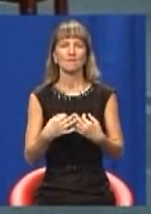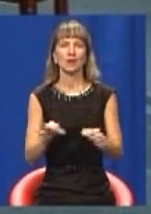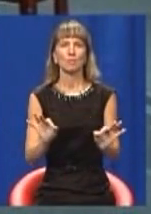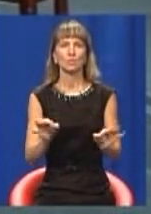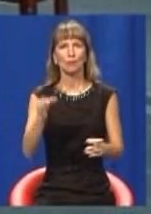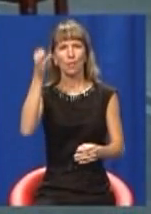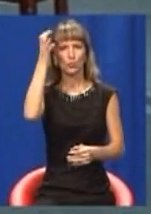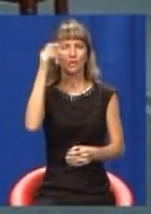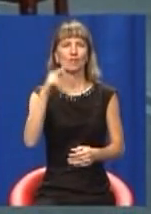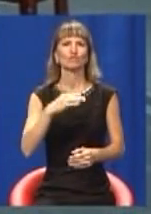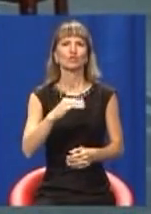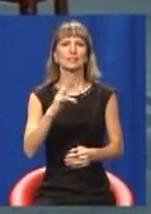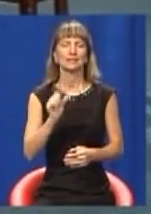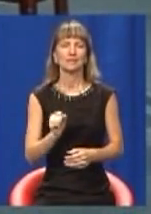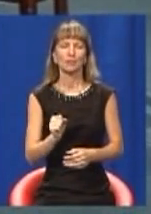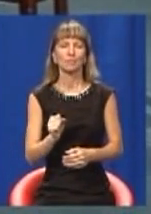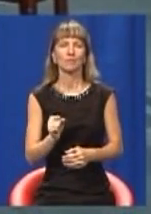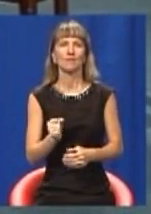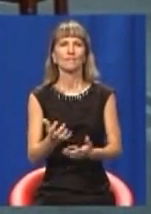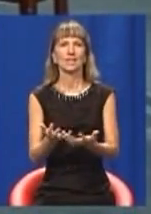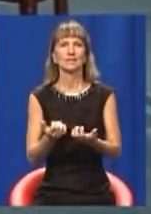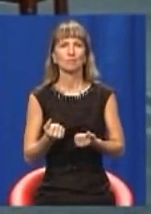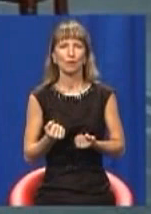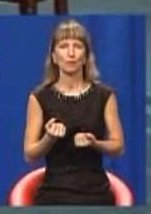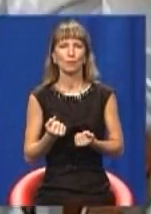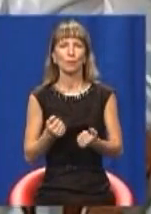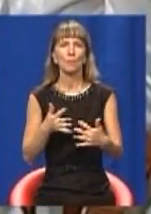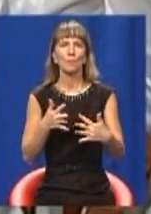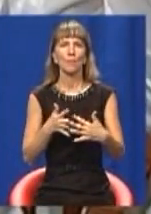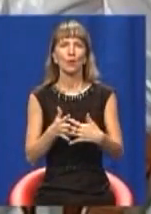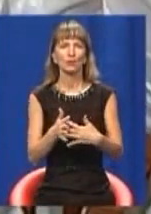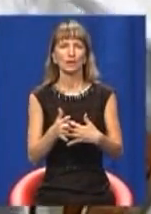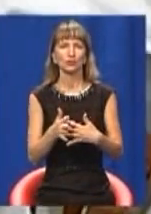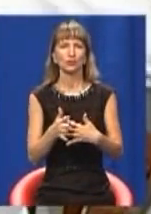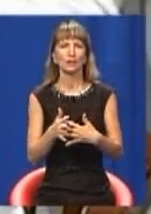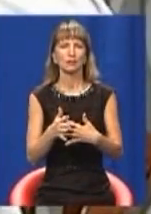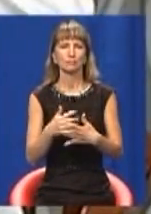научного джина. Для этого возьмем прозрачный раствор.